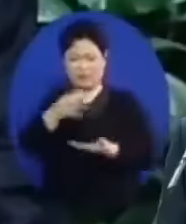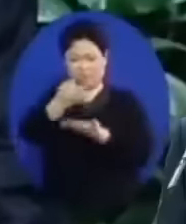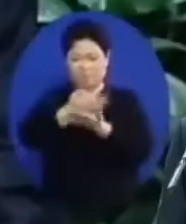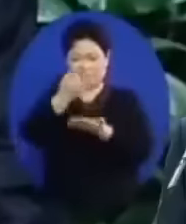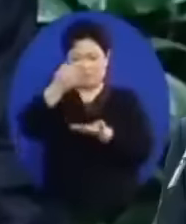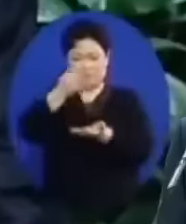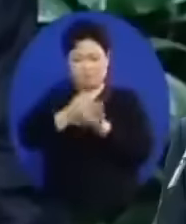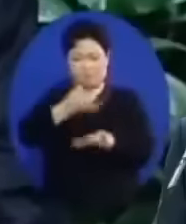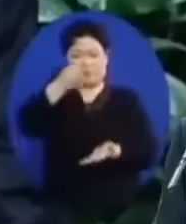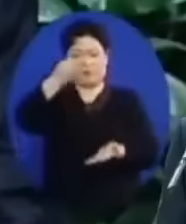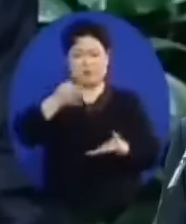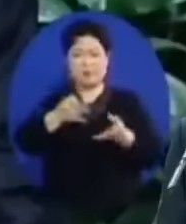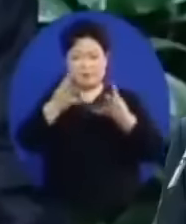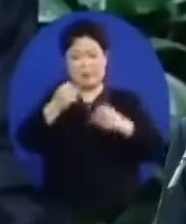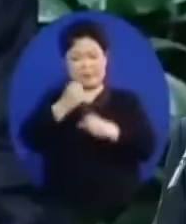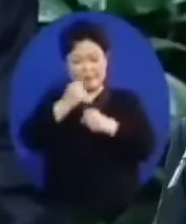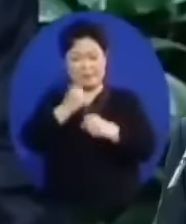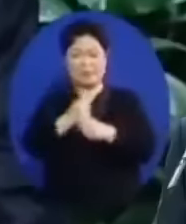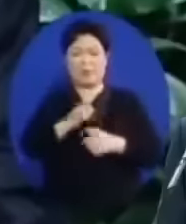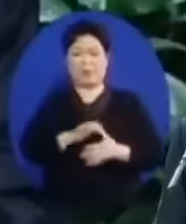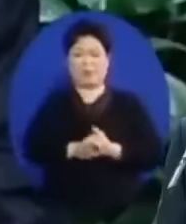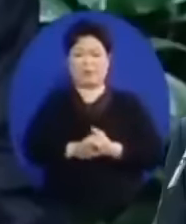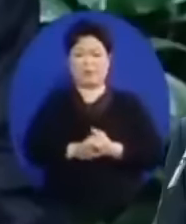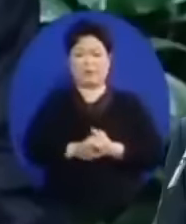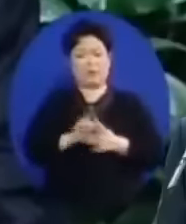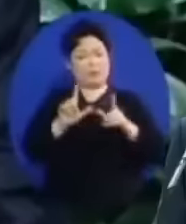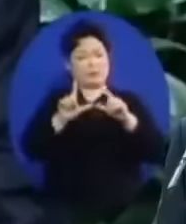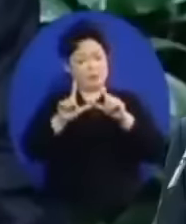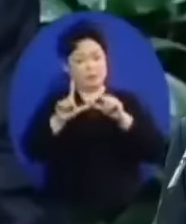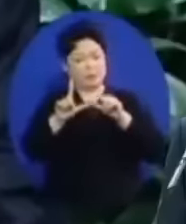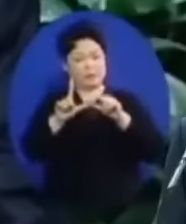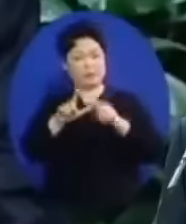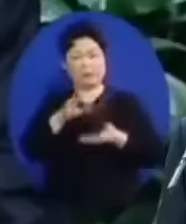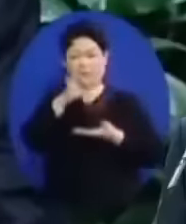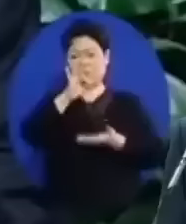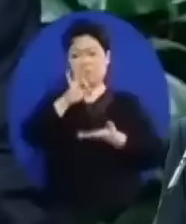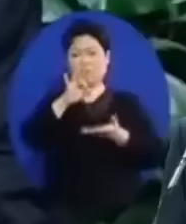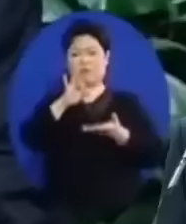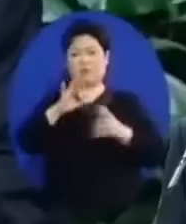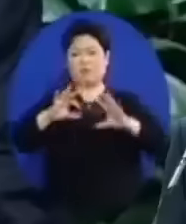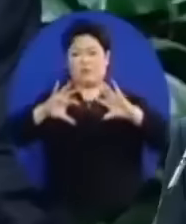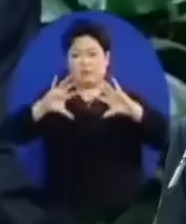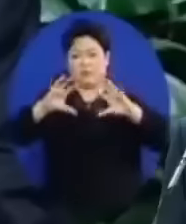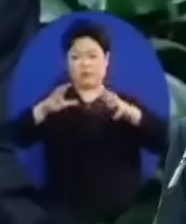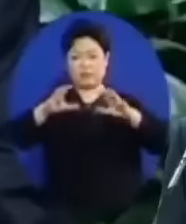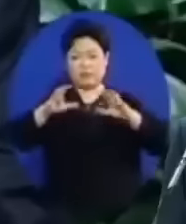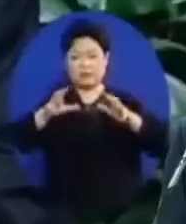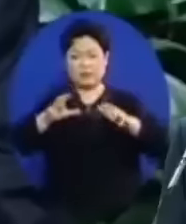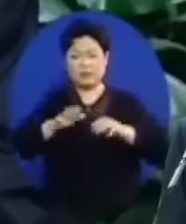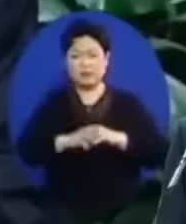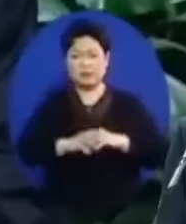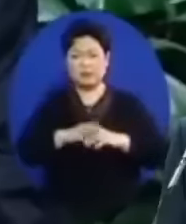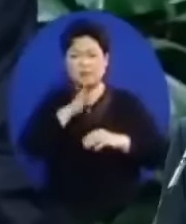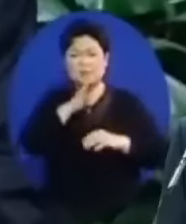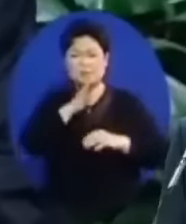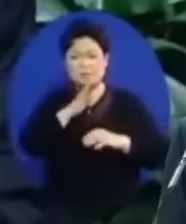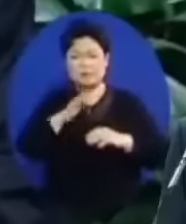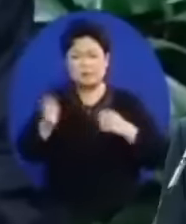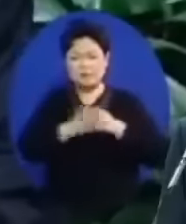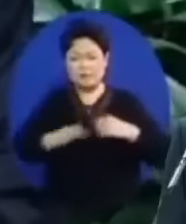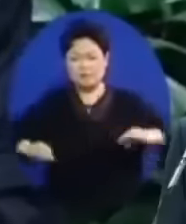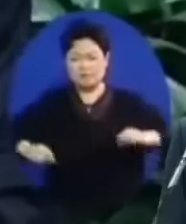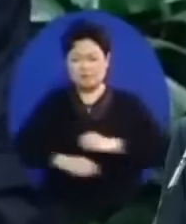물질은 많이 생산하고 전반적으로 물질은 나라가 풍성해지지만은 부정부패가